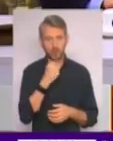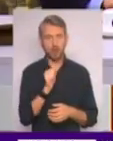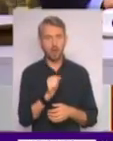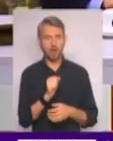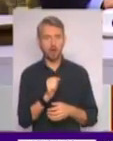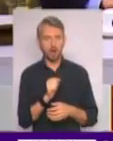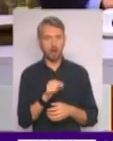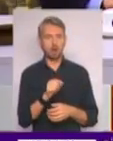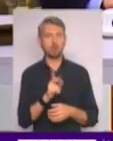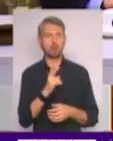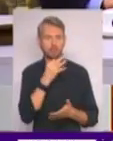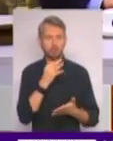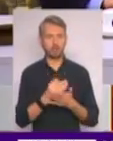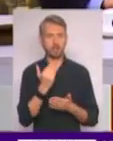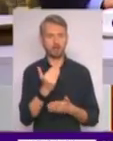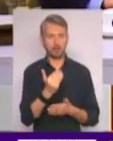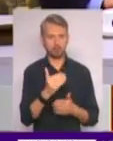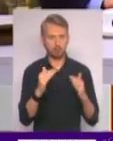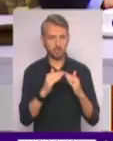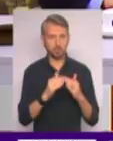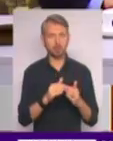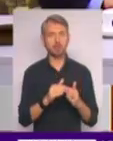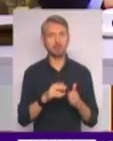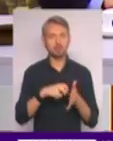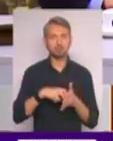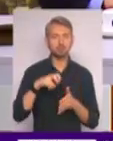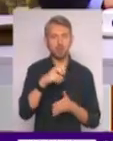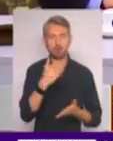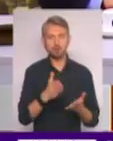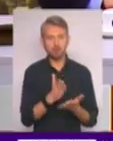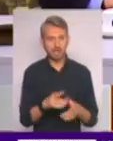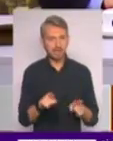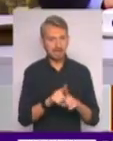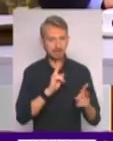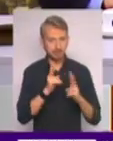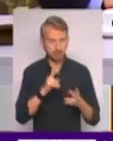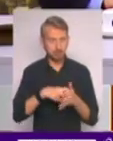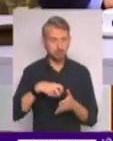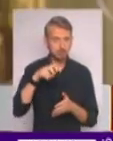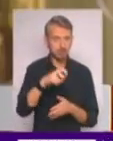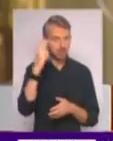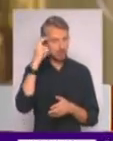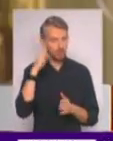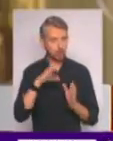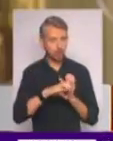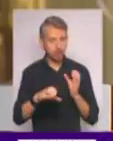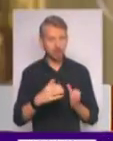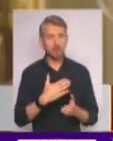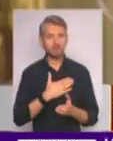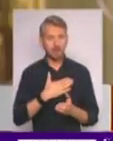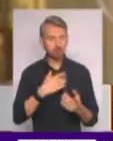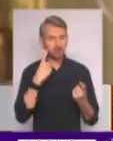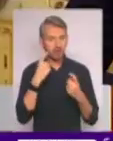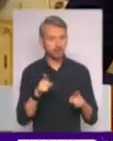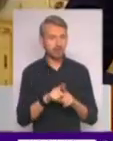мірі, балансоутримувачу цього будинку і вийти з листом на, якщо є такі скарги, вийти з листом на Київводоканал. Тому що в наших даних